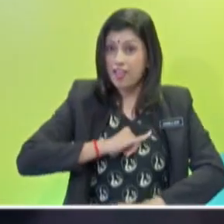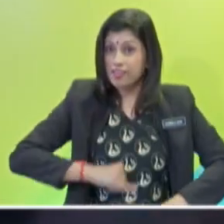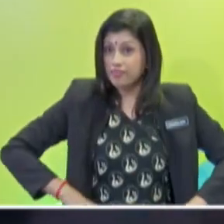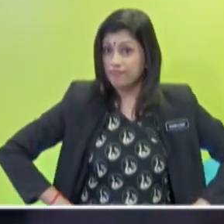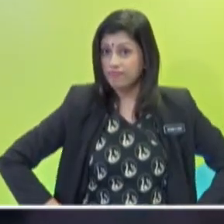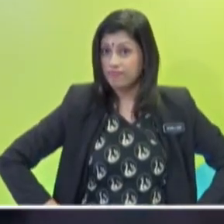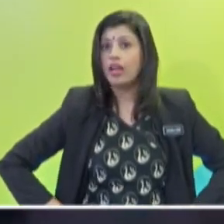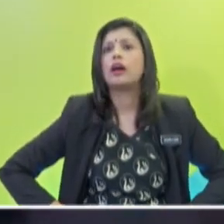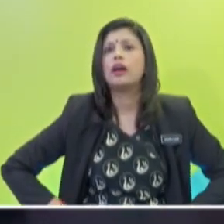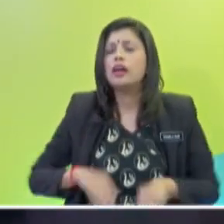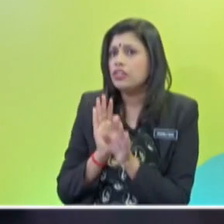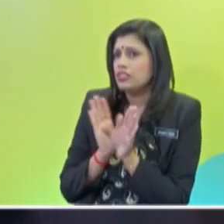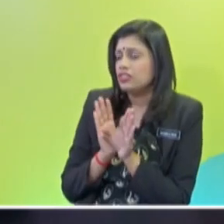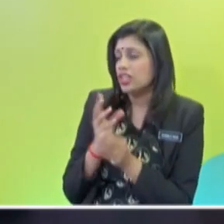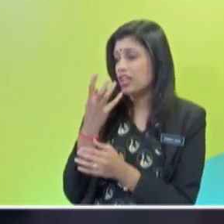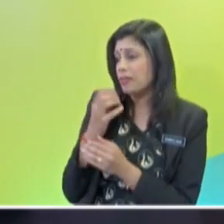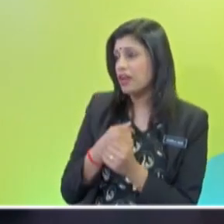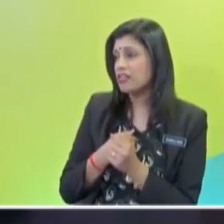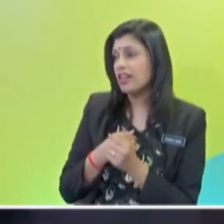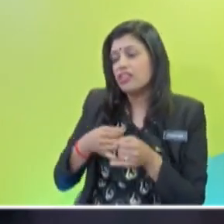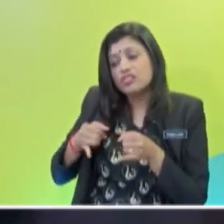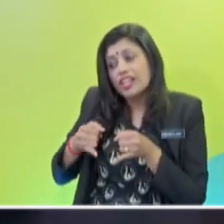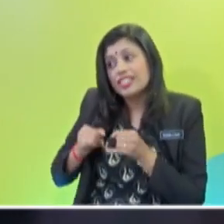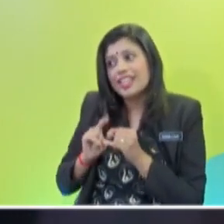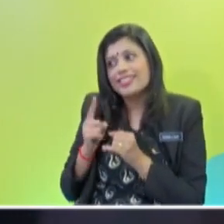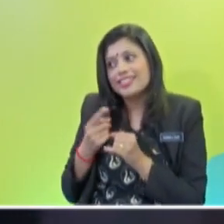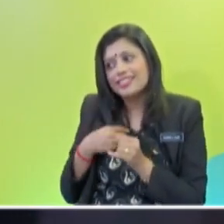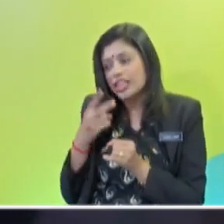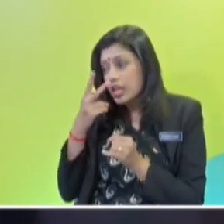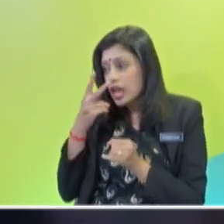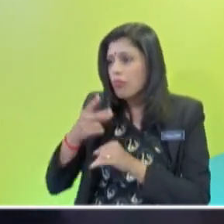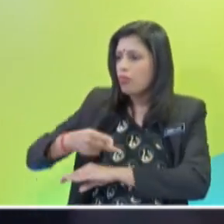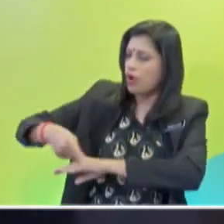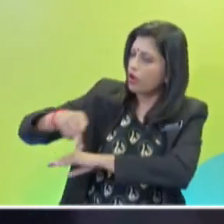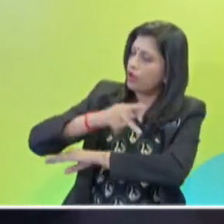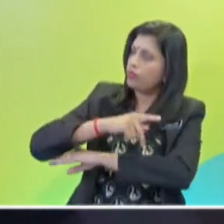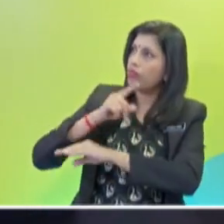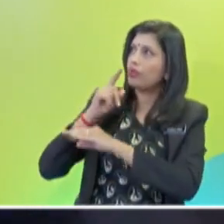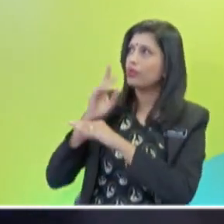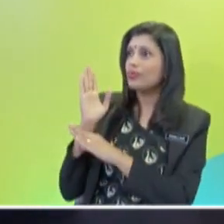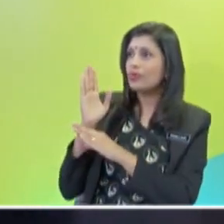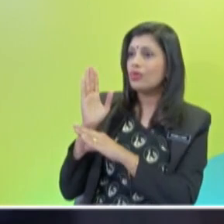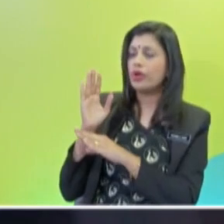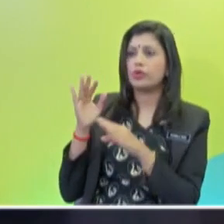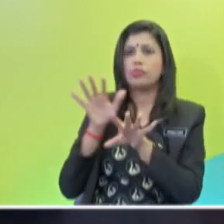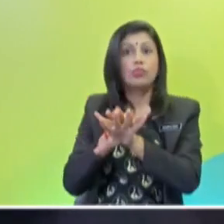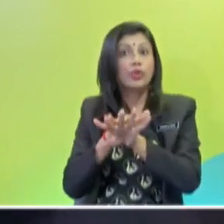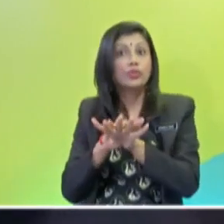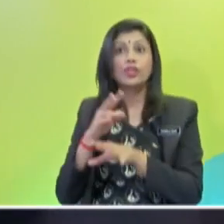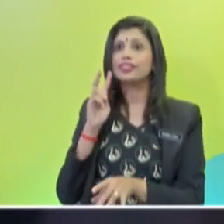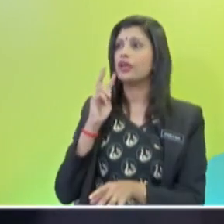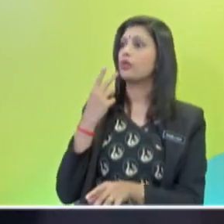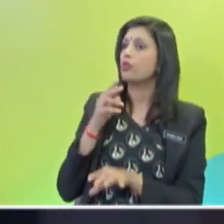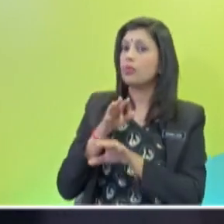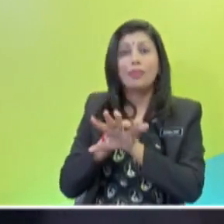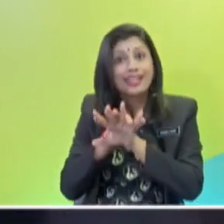Janganlah marah. Saya jalan-jalan. Lepas tu saya ternampak kebun ni yang penuh dengan buah-buahan, sayur-sayuran yang cukup segar.